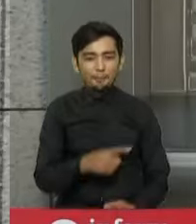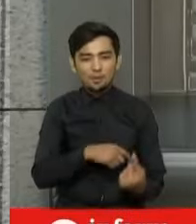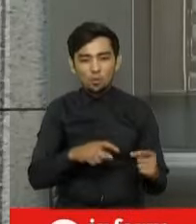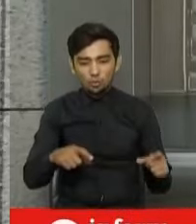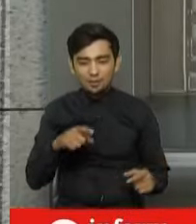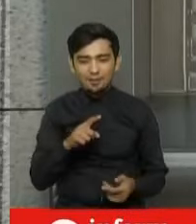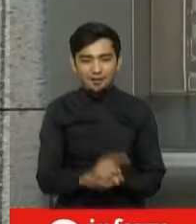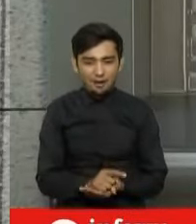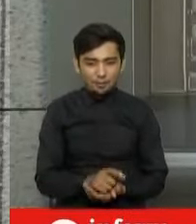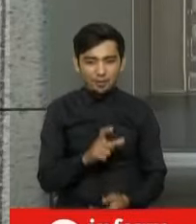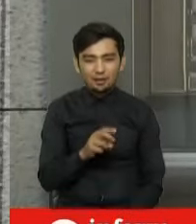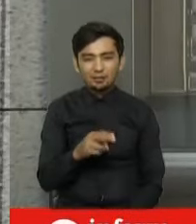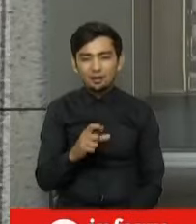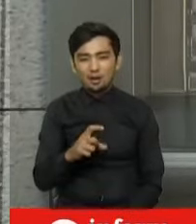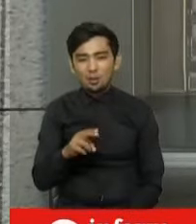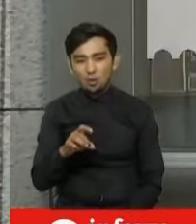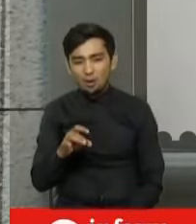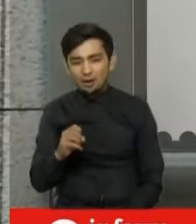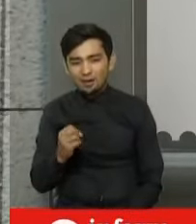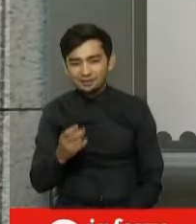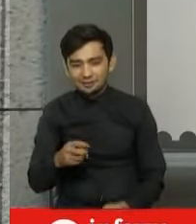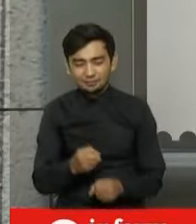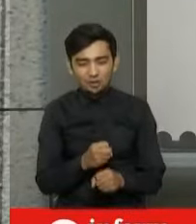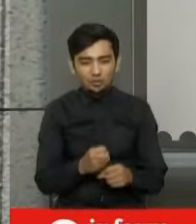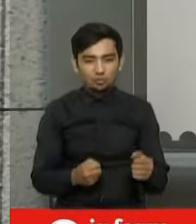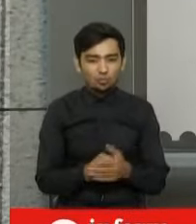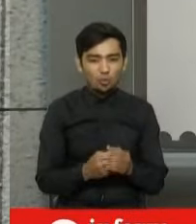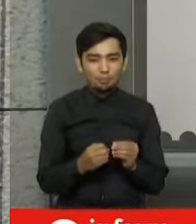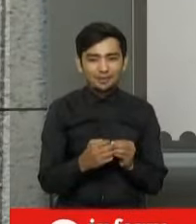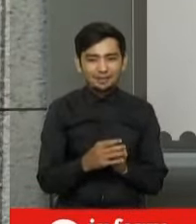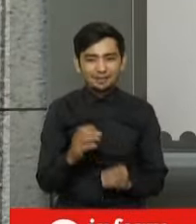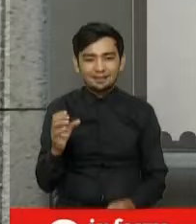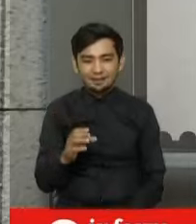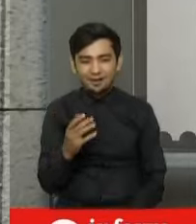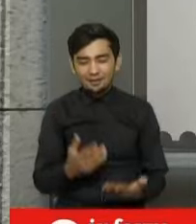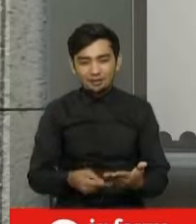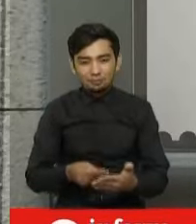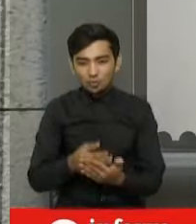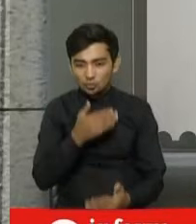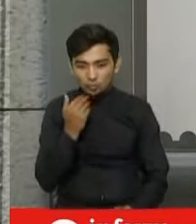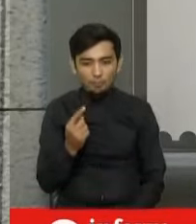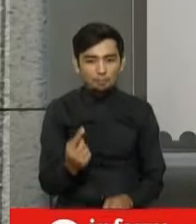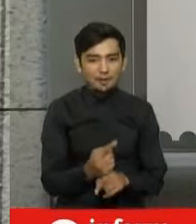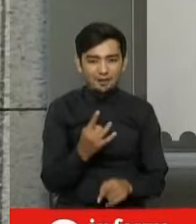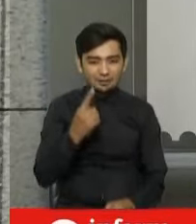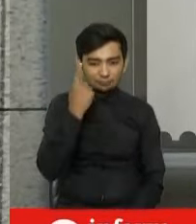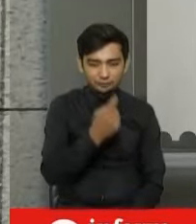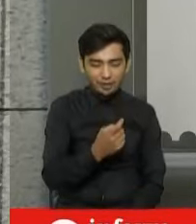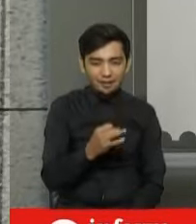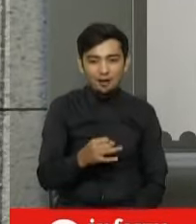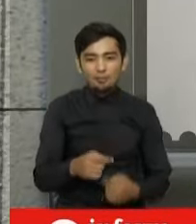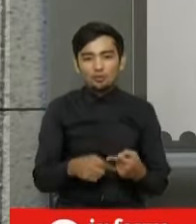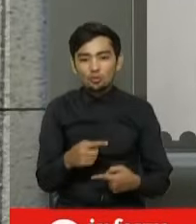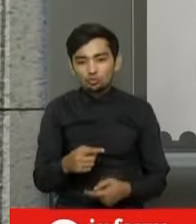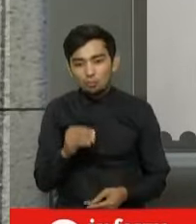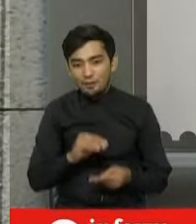году обязаны сдать декларацию. Сделать это нужно до 15 сентября. Не сдавшим на первый раз предупреждение. Последующим